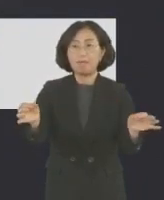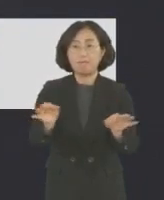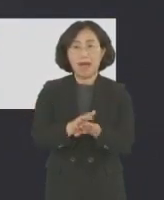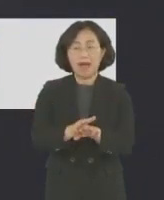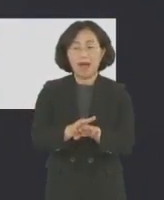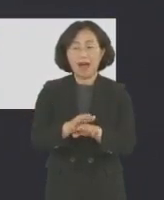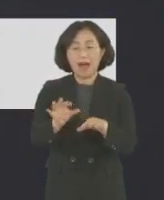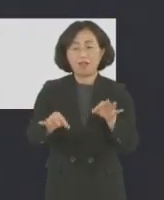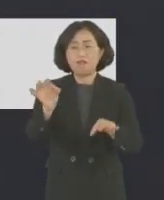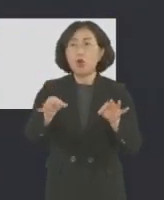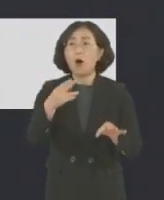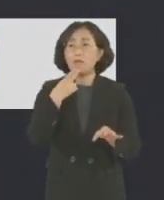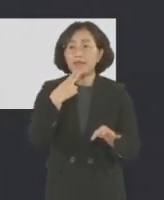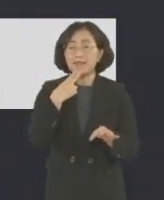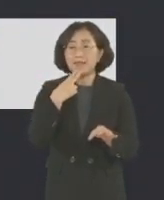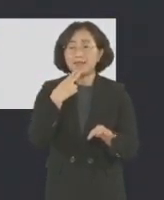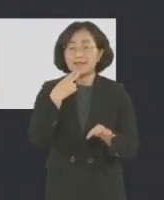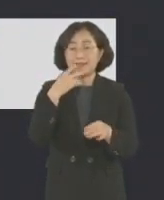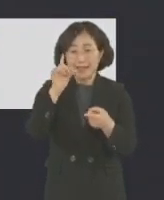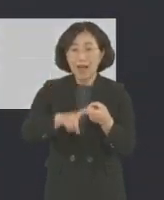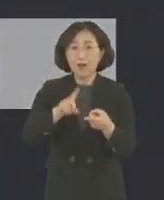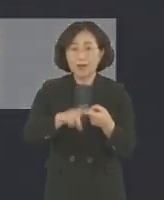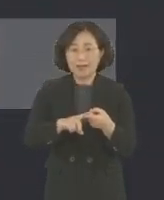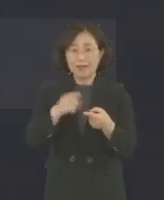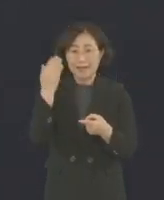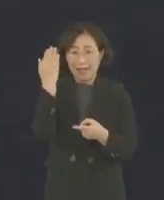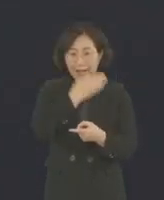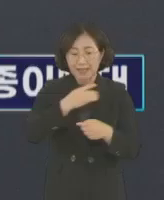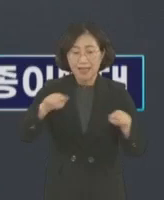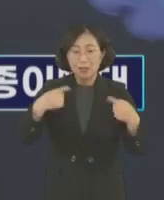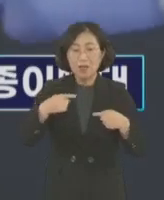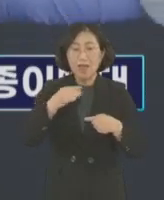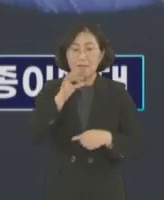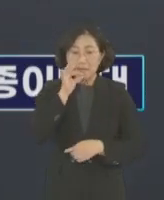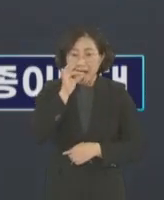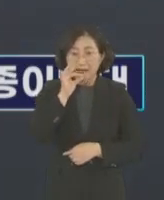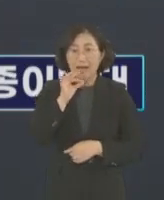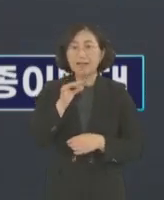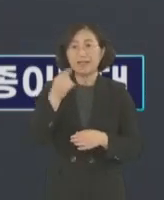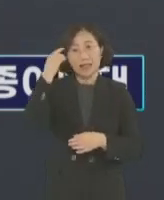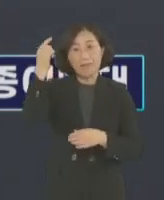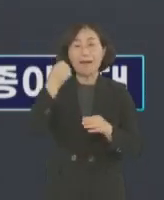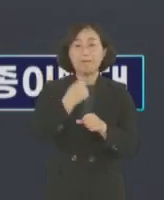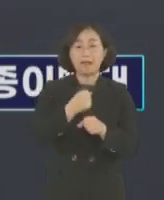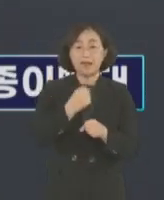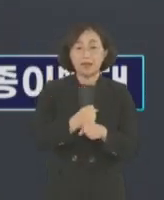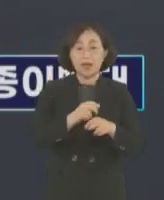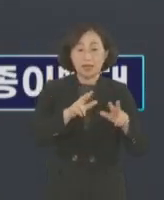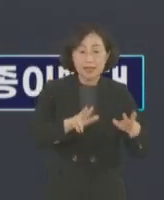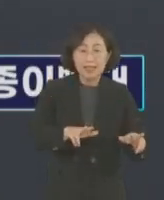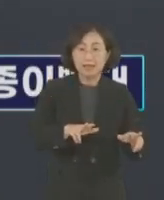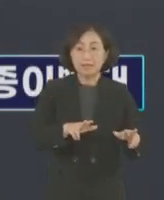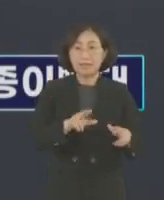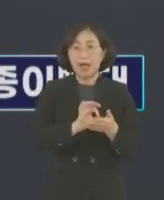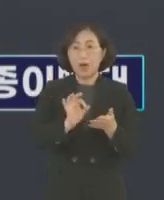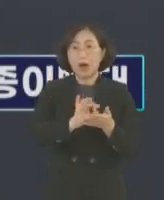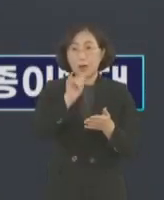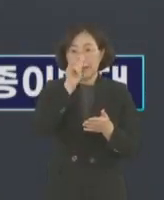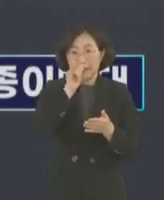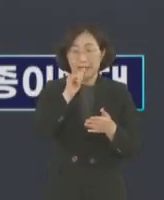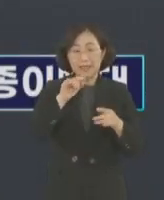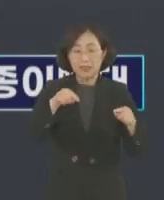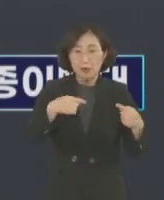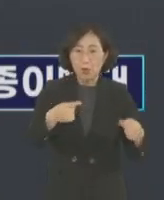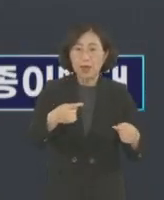쉽게 눅눅해지지 않는 친환경 종이 빨대를 개발했습니다. 기존 종이 빨대와 그 대체인 옥수수 전분 빨대,